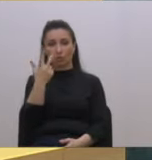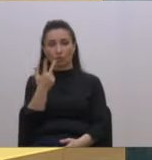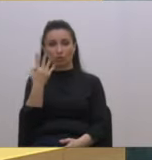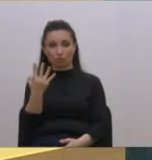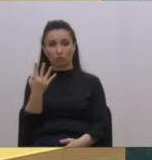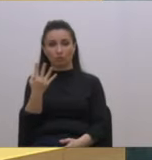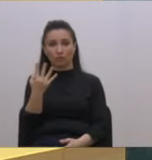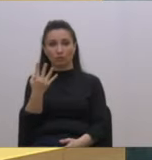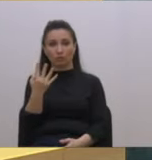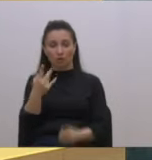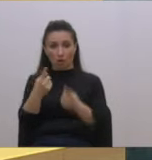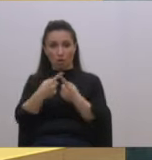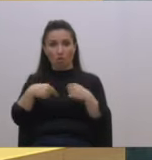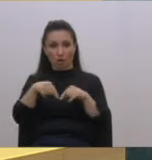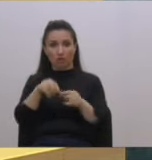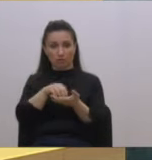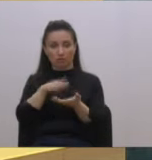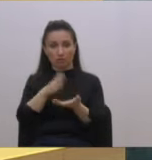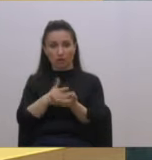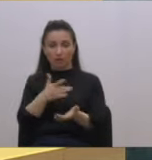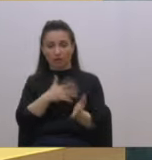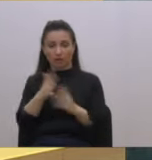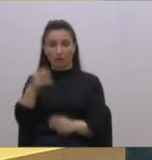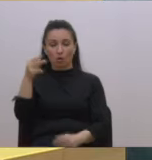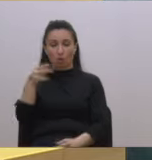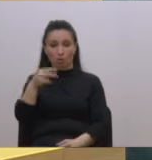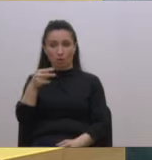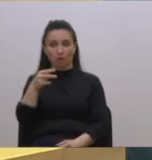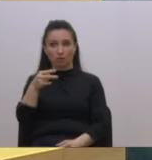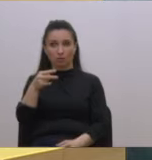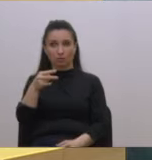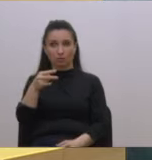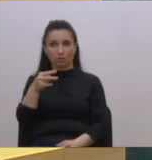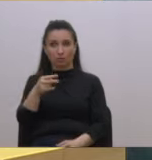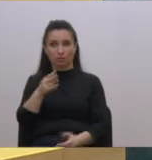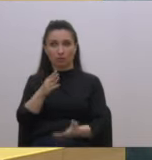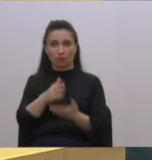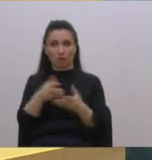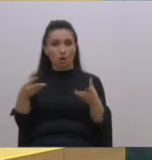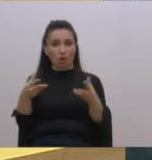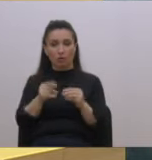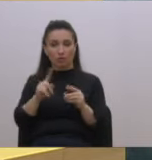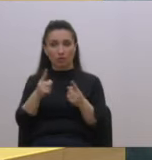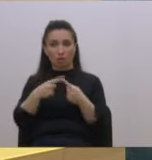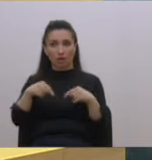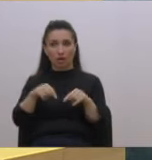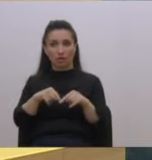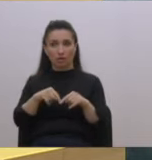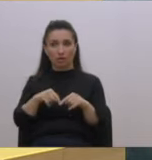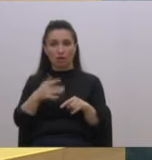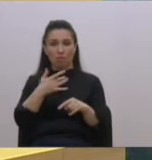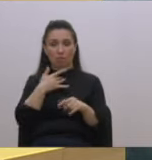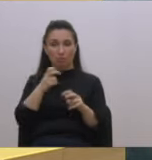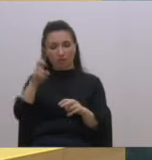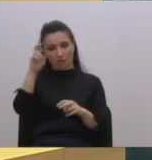32.494 ორგანიზაცია. დაახლოებით 2000-მდე ამ შემთხვევაში არის არაკომერციული ორგანიზაცია. ეს არის მუნიციპალური